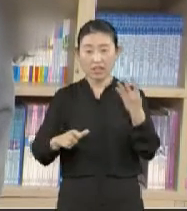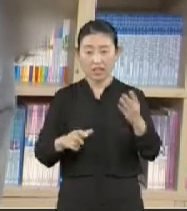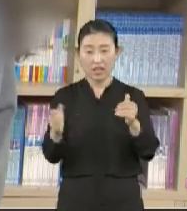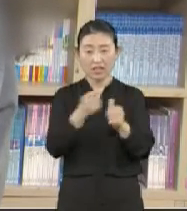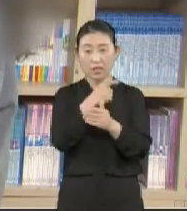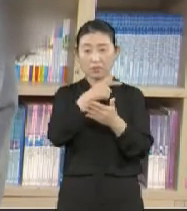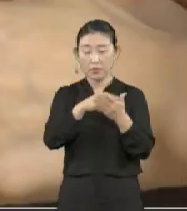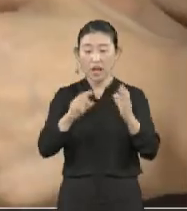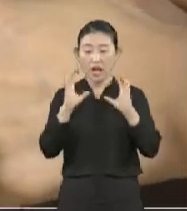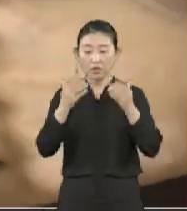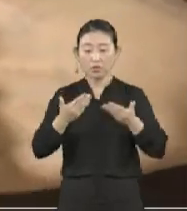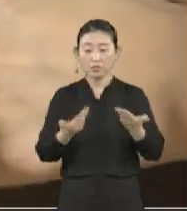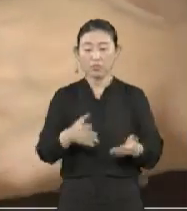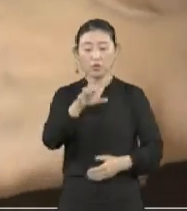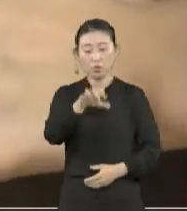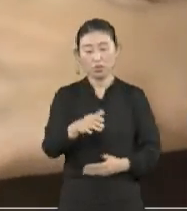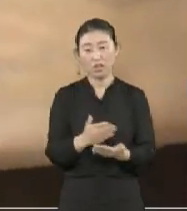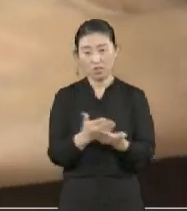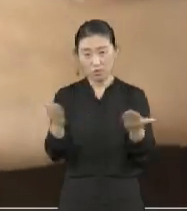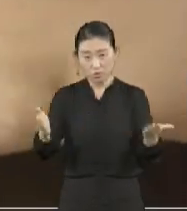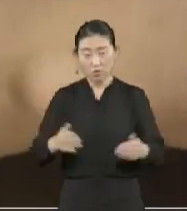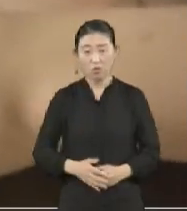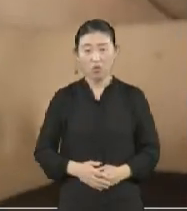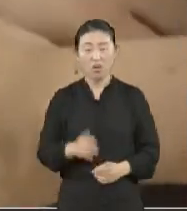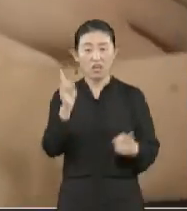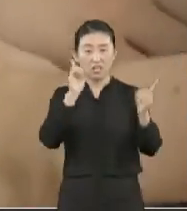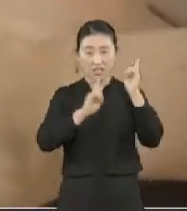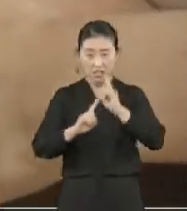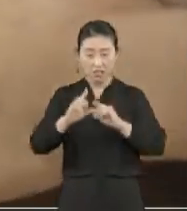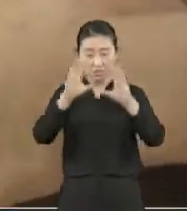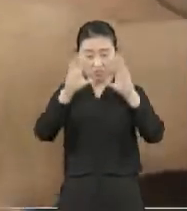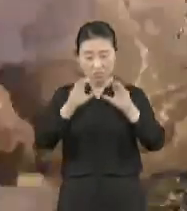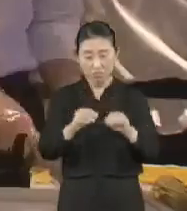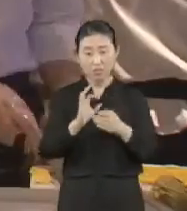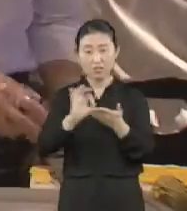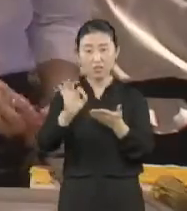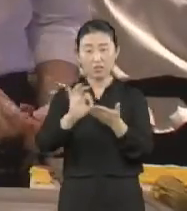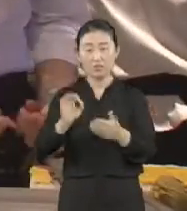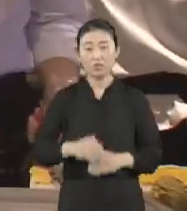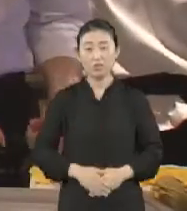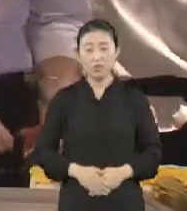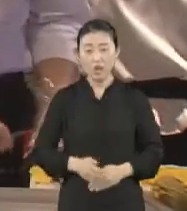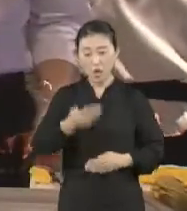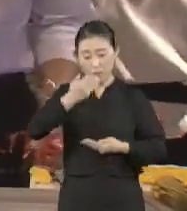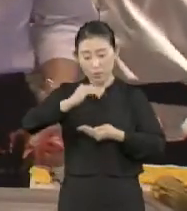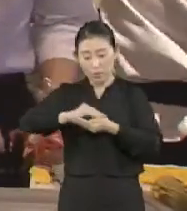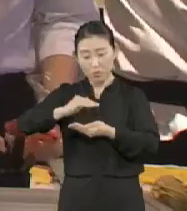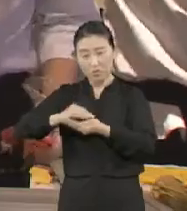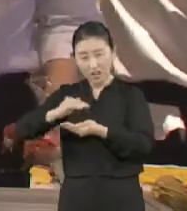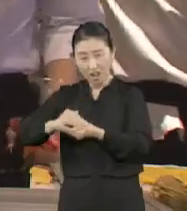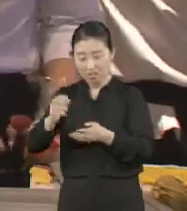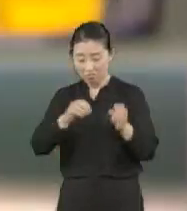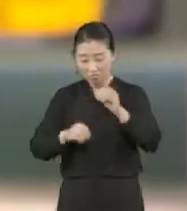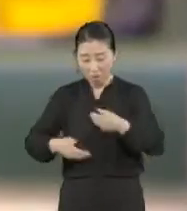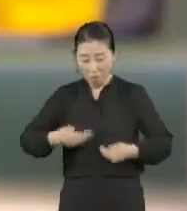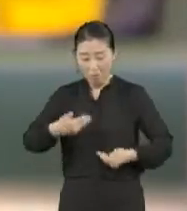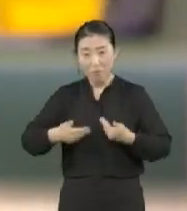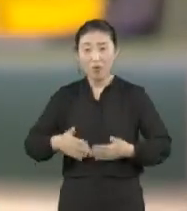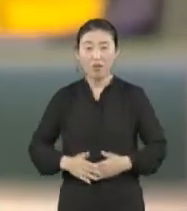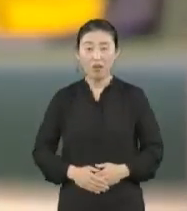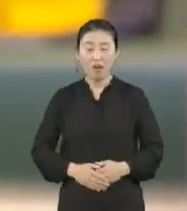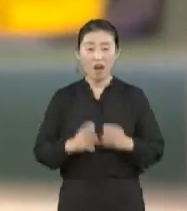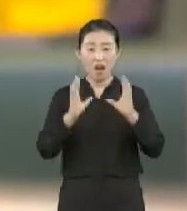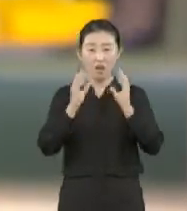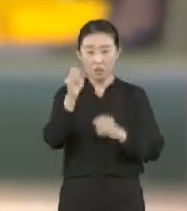학대 피해 아동 쉼터에 배포해 아동들의 상처 치유에 쓰입니다. 도시락을 준비하는 손길이 분주합니다.